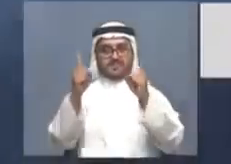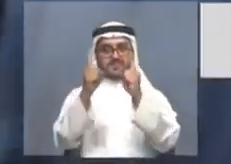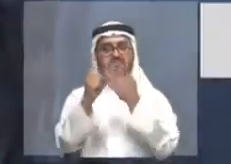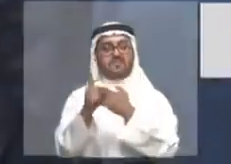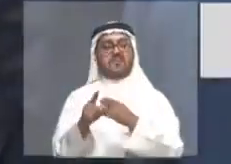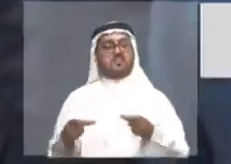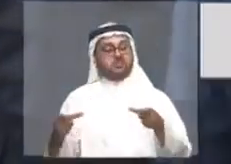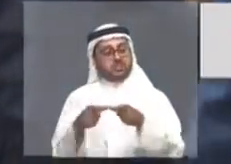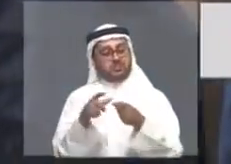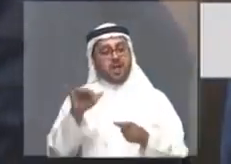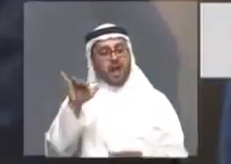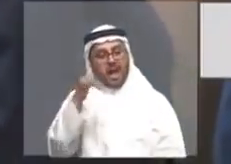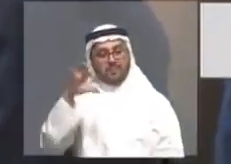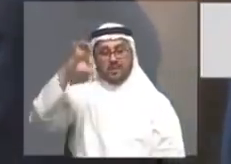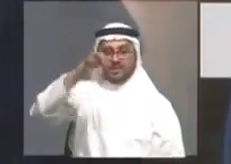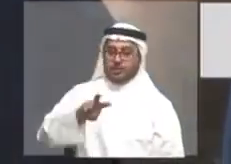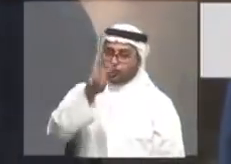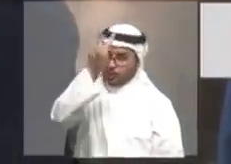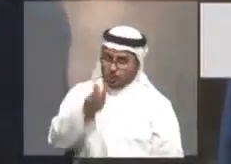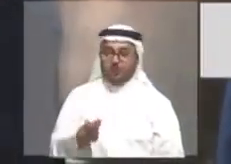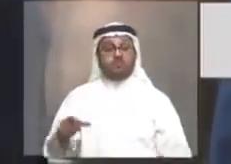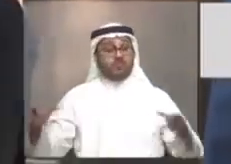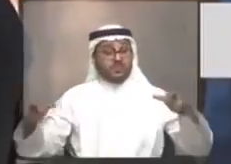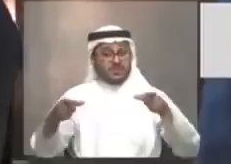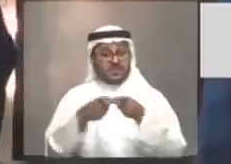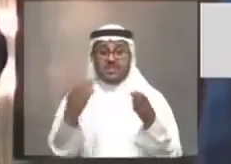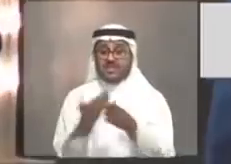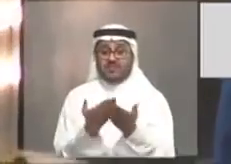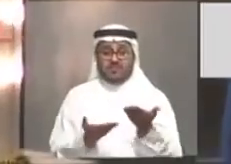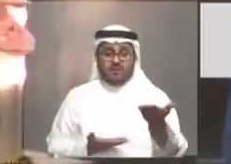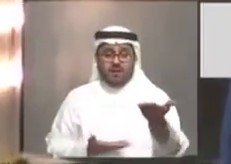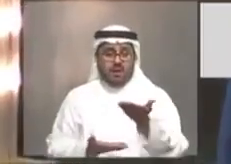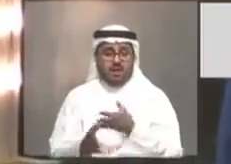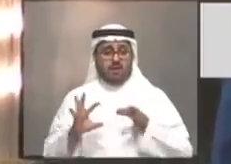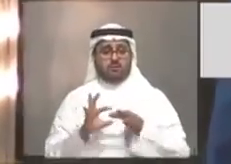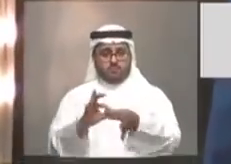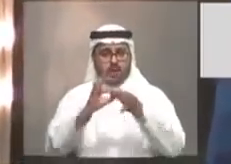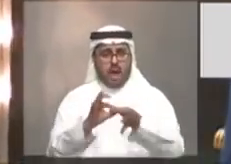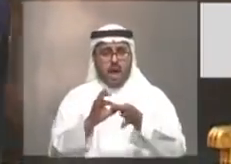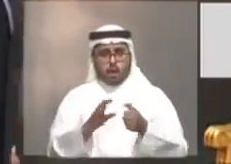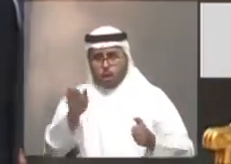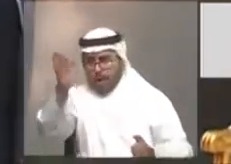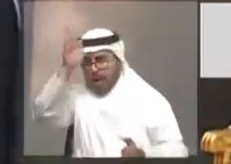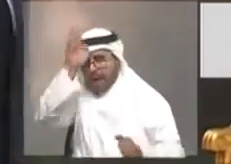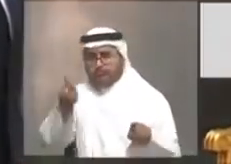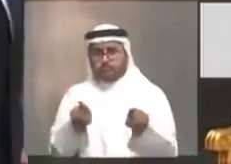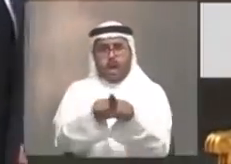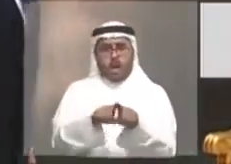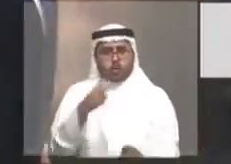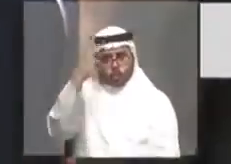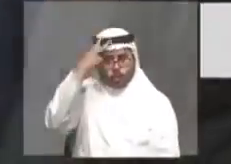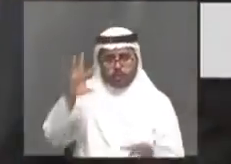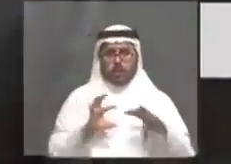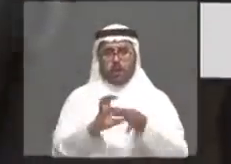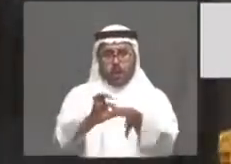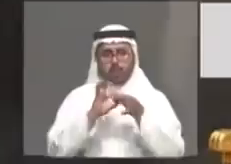العربية 29. وجرى خلال اللقاء استعراض العلاقات الأخوية بين المملكة والعراق وبحث